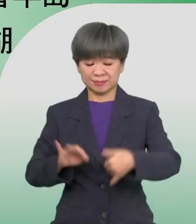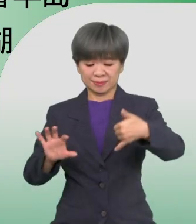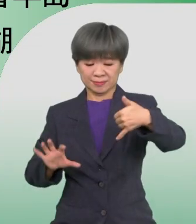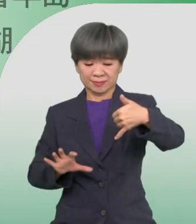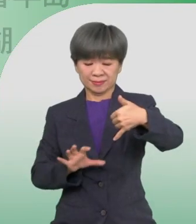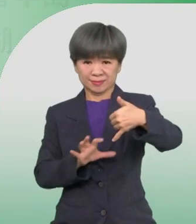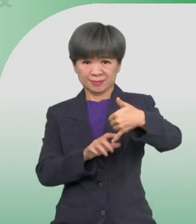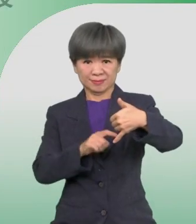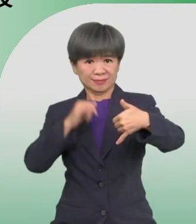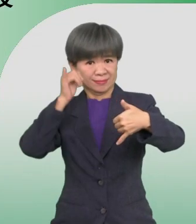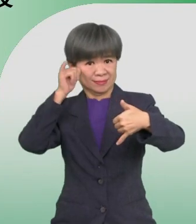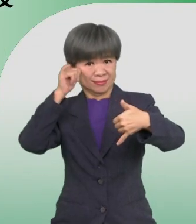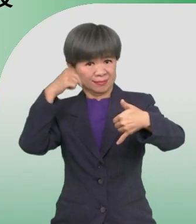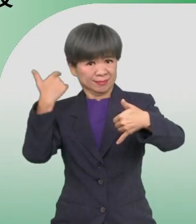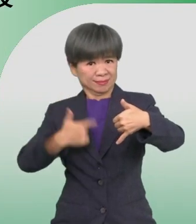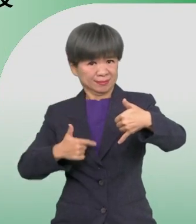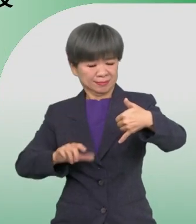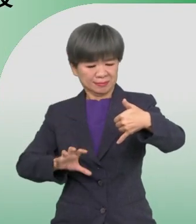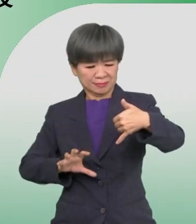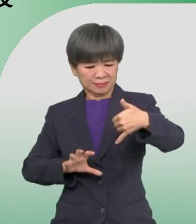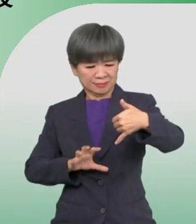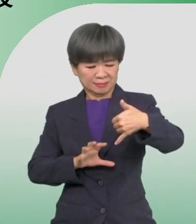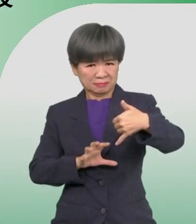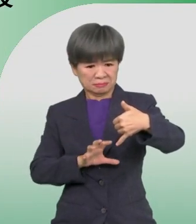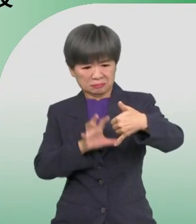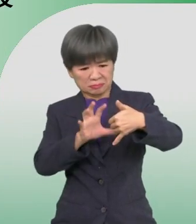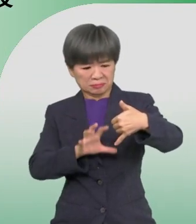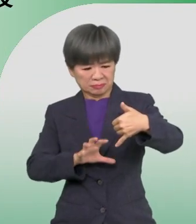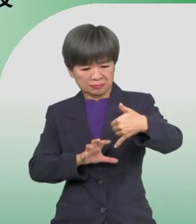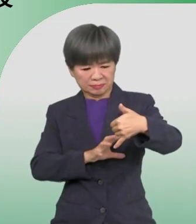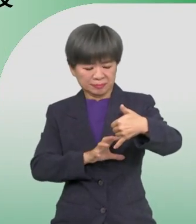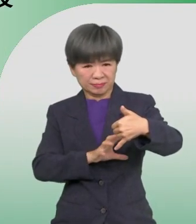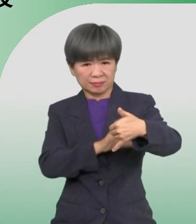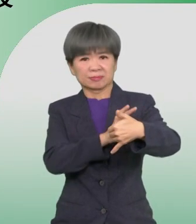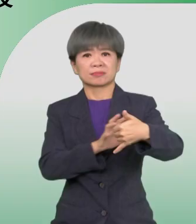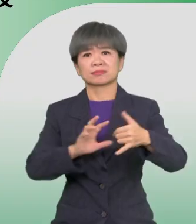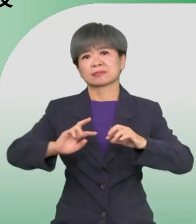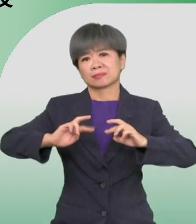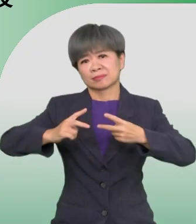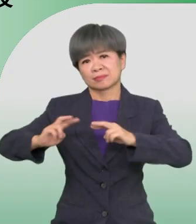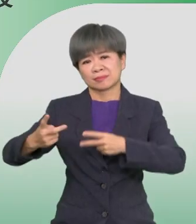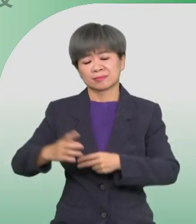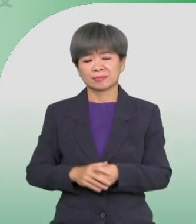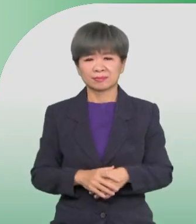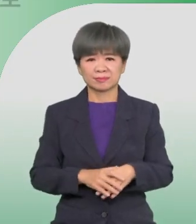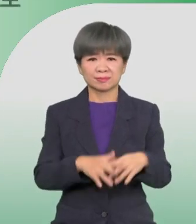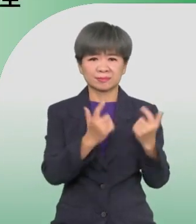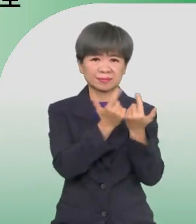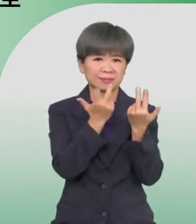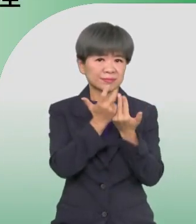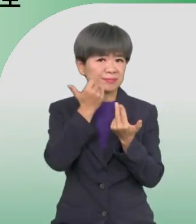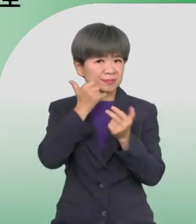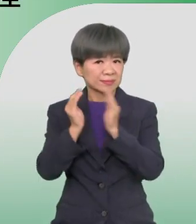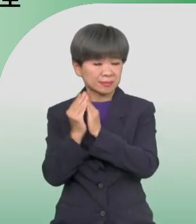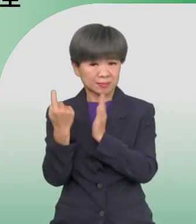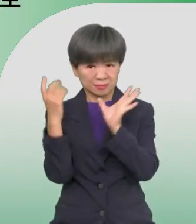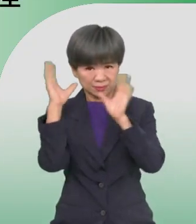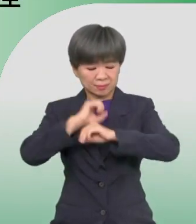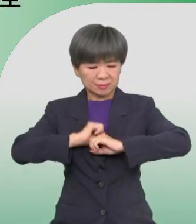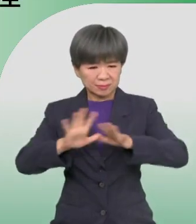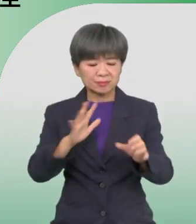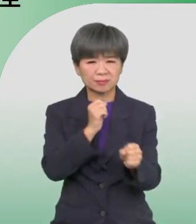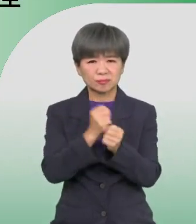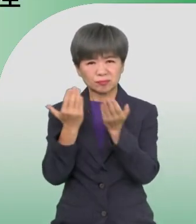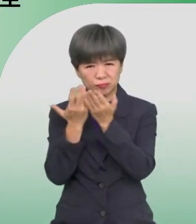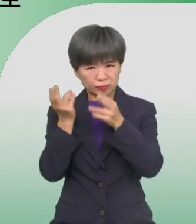三道一凤才前进的速度还动慢了，也给路线没给进改变，被北基托从兵的安部没先不来停